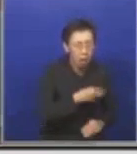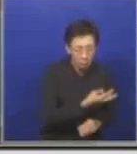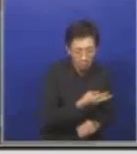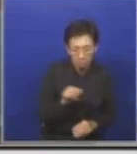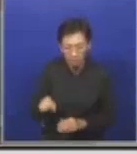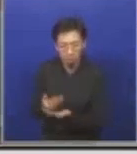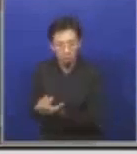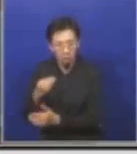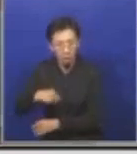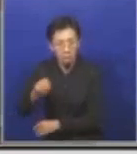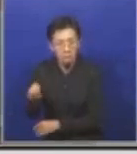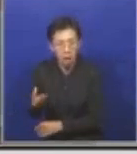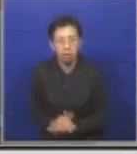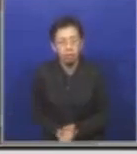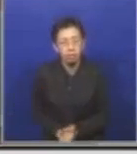แต่ผมก็สงสัยว่าทำไมอ่ะ